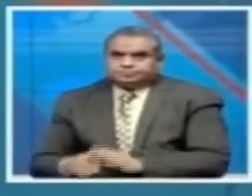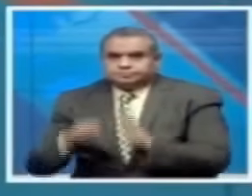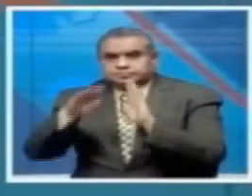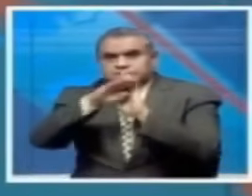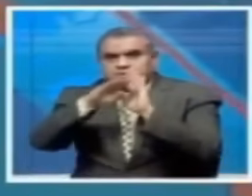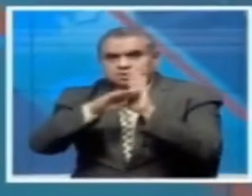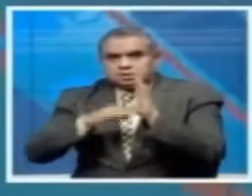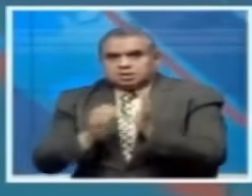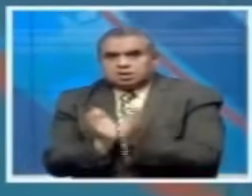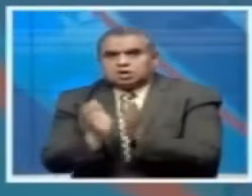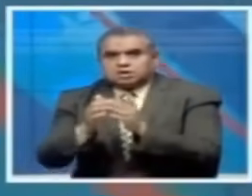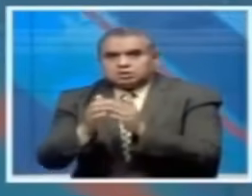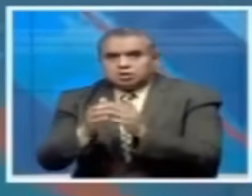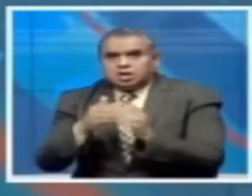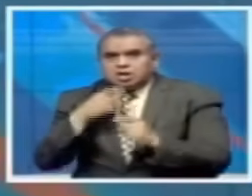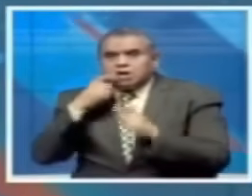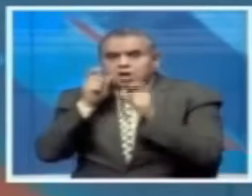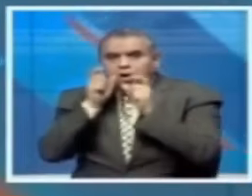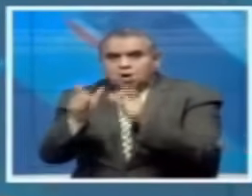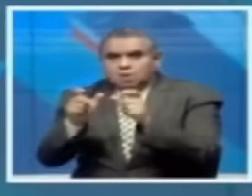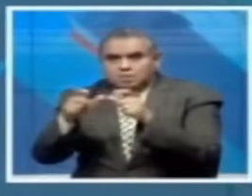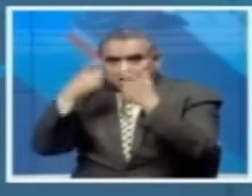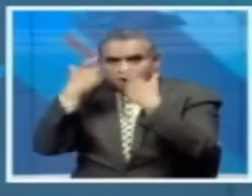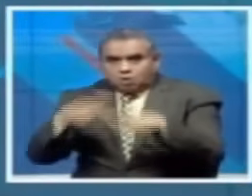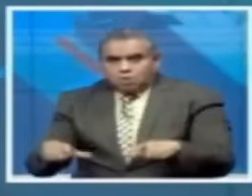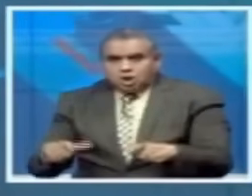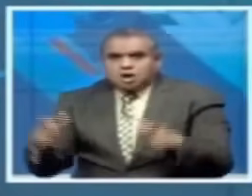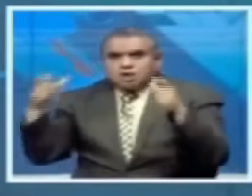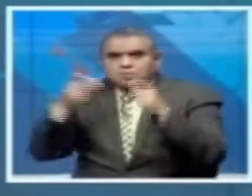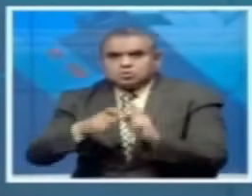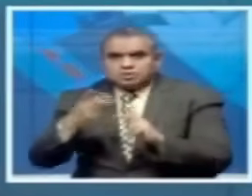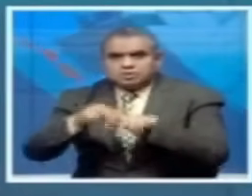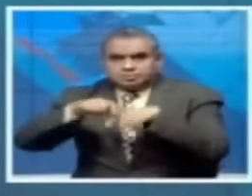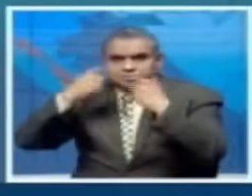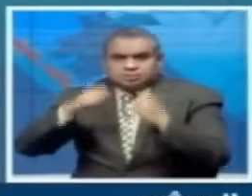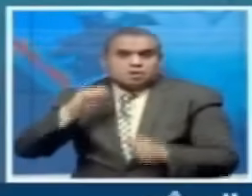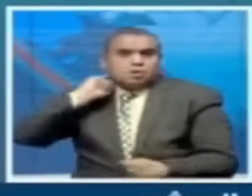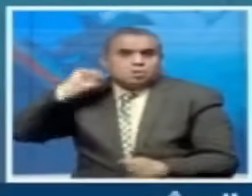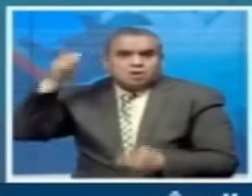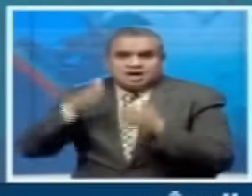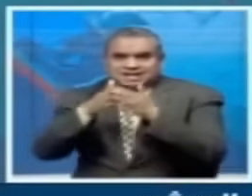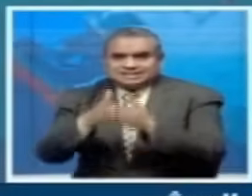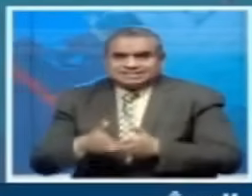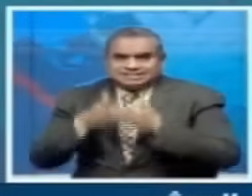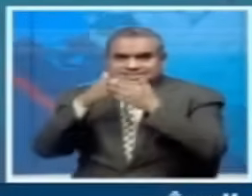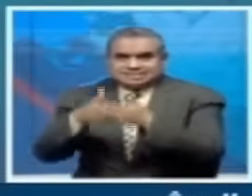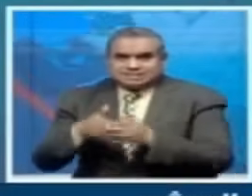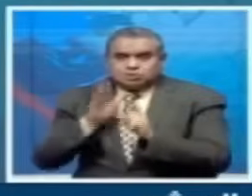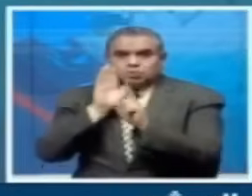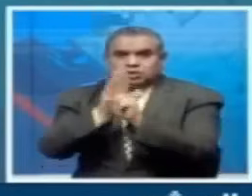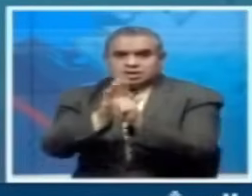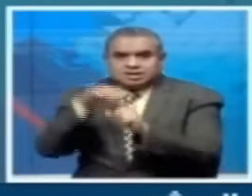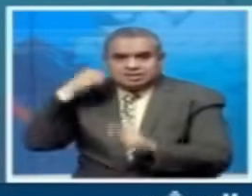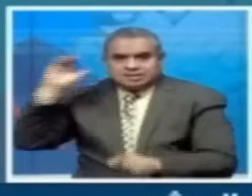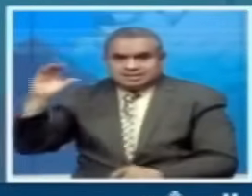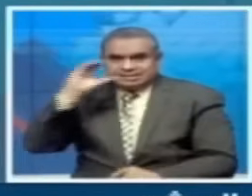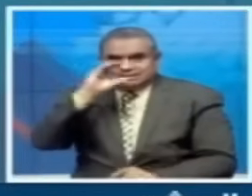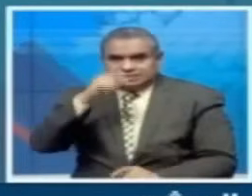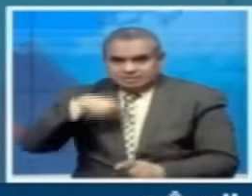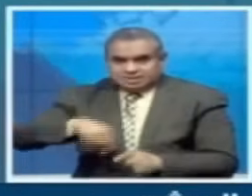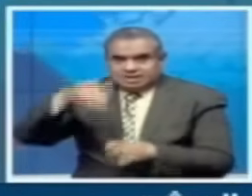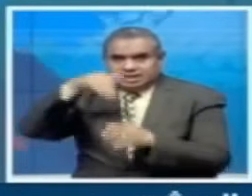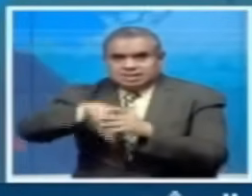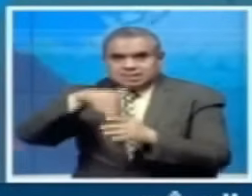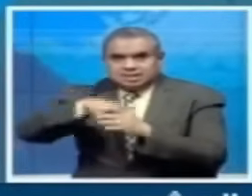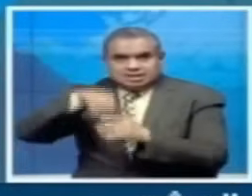هذا وقد نظم حزب حماة الوطن مؤتمرا جماهيريا بمحافظة السويس لدعم المرشح الرئاسي عبد الفتاح السيسي في